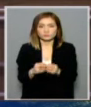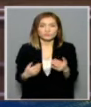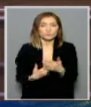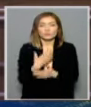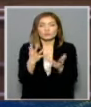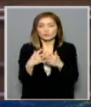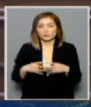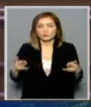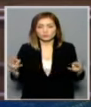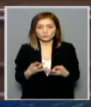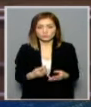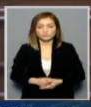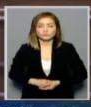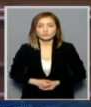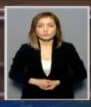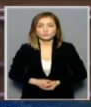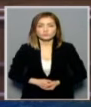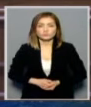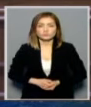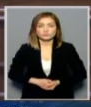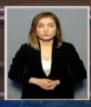жаңартылуын қамтамасыз етіп, мониторинг жүргізсін.